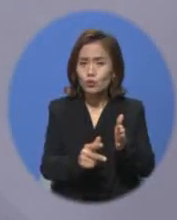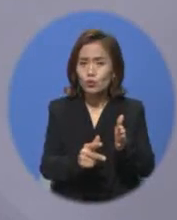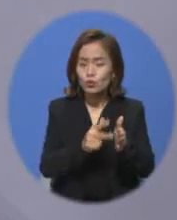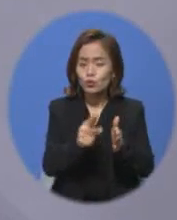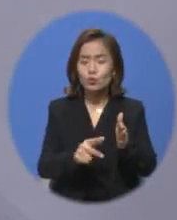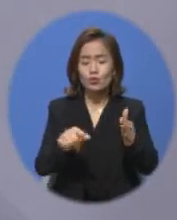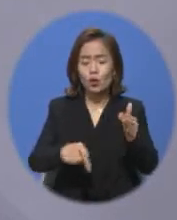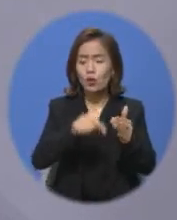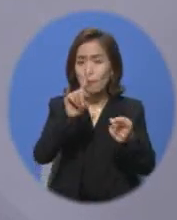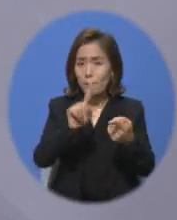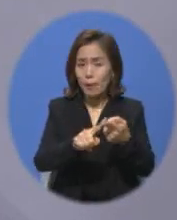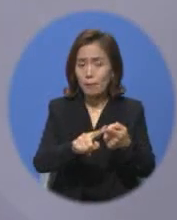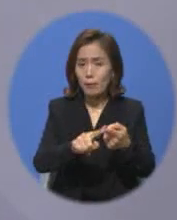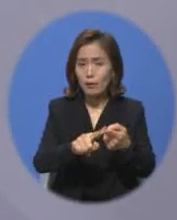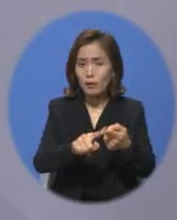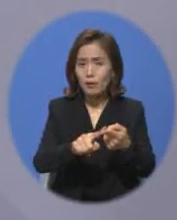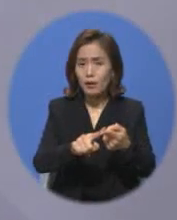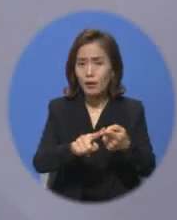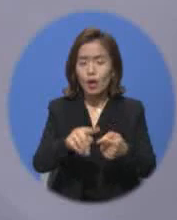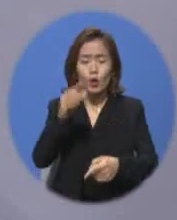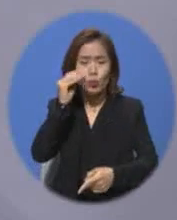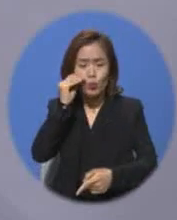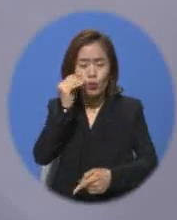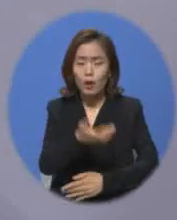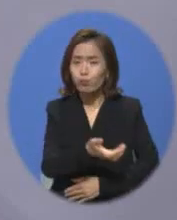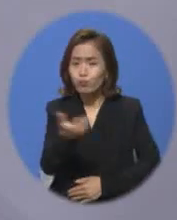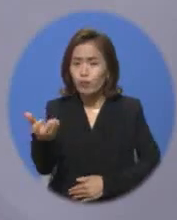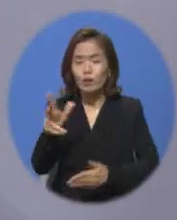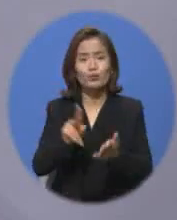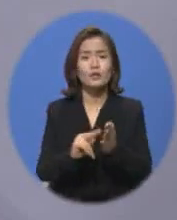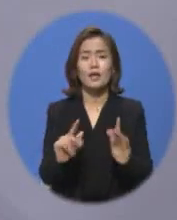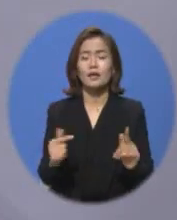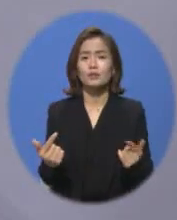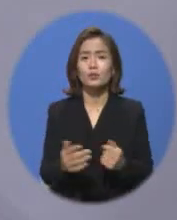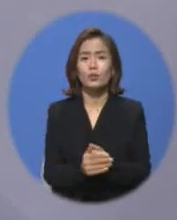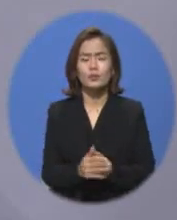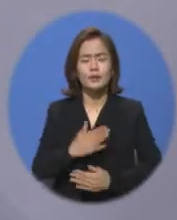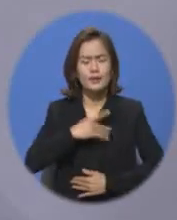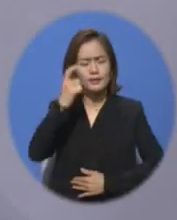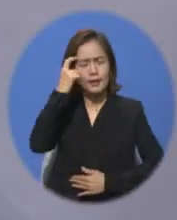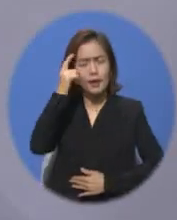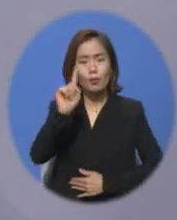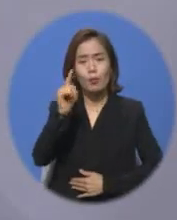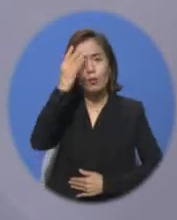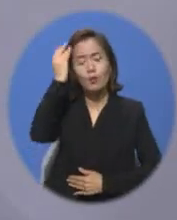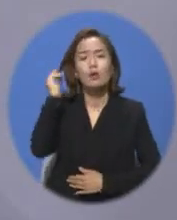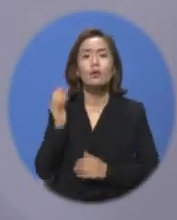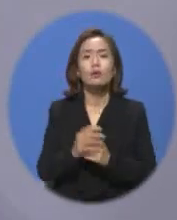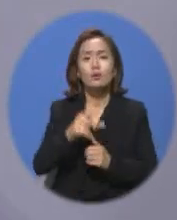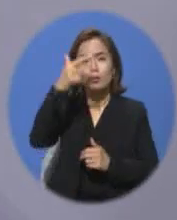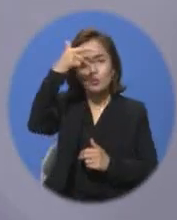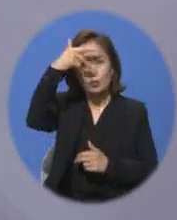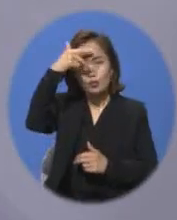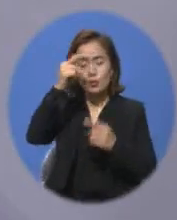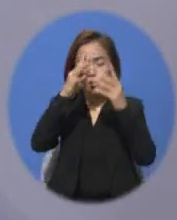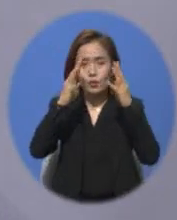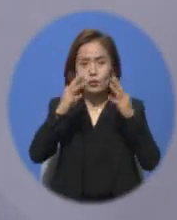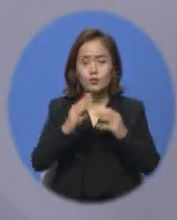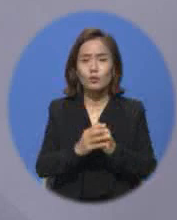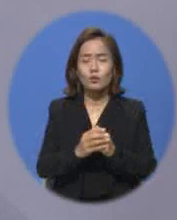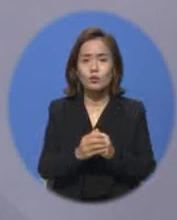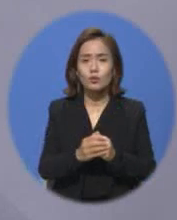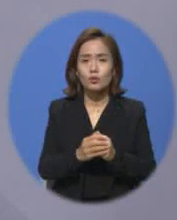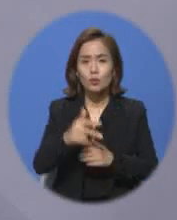광주역을유지할지이전할지여부만이문제가아닙니다.보다 포괄적인전략이필요하다고생각합니다.조선